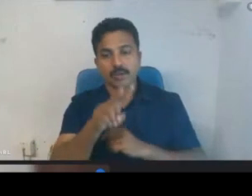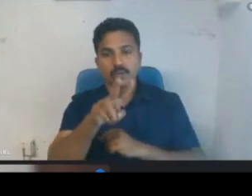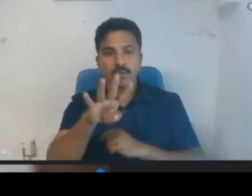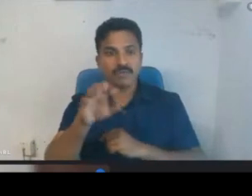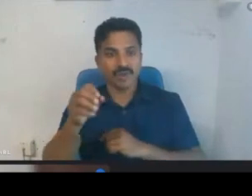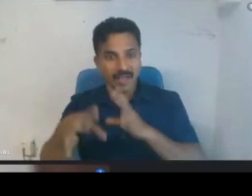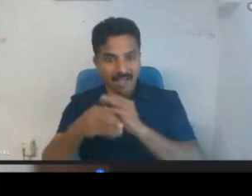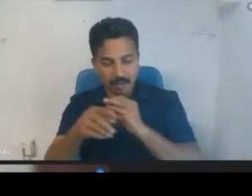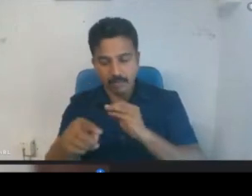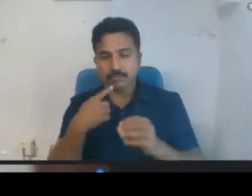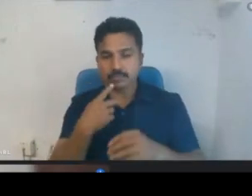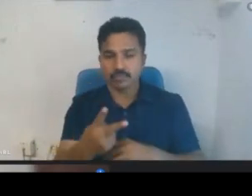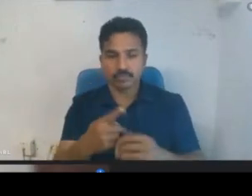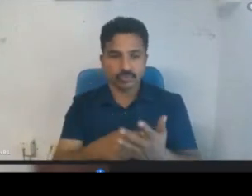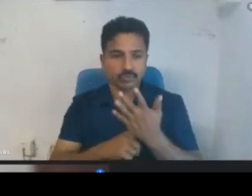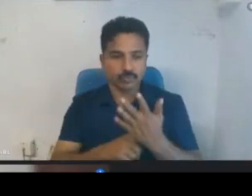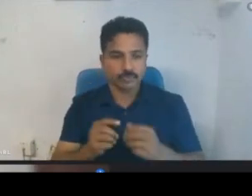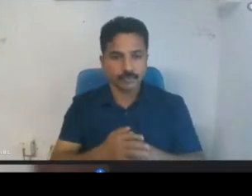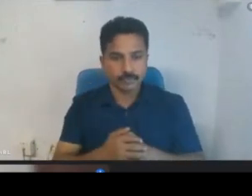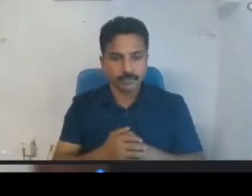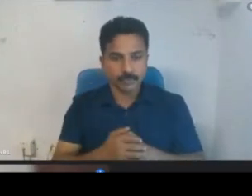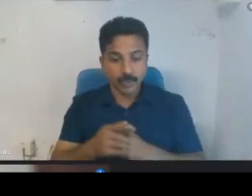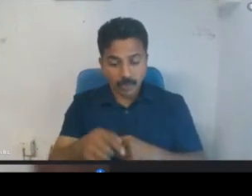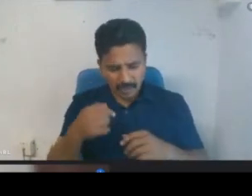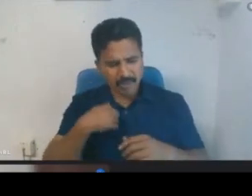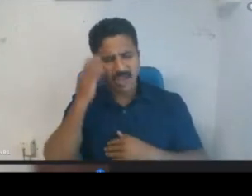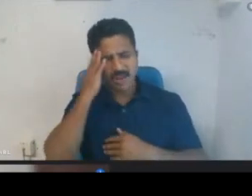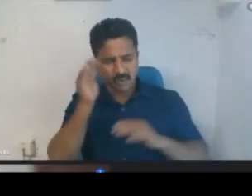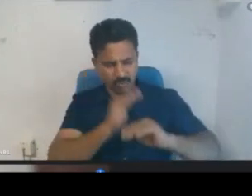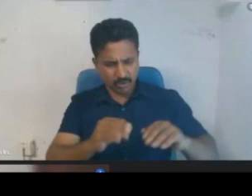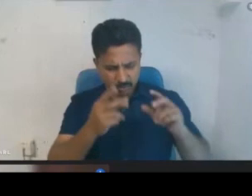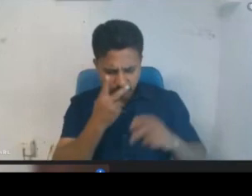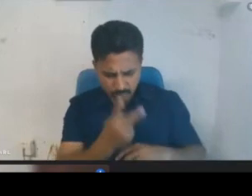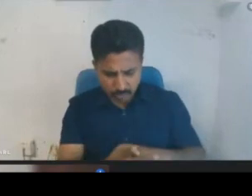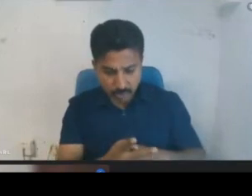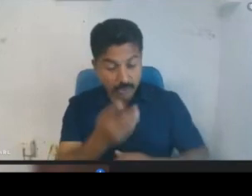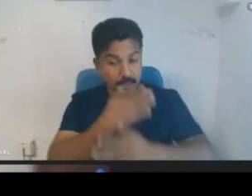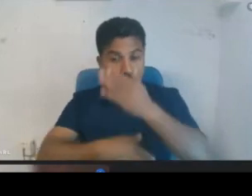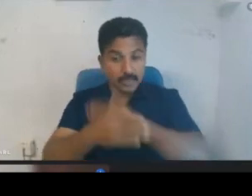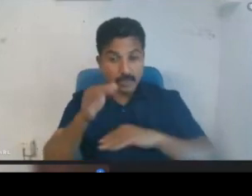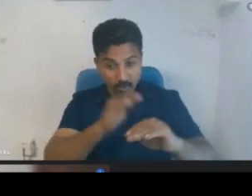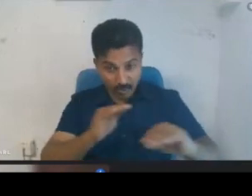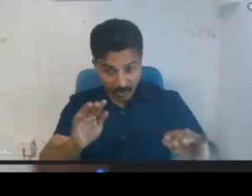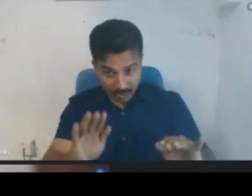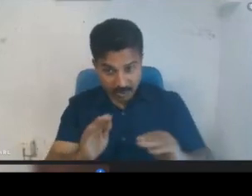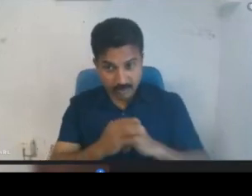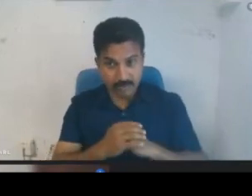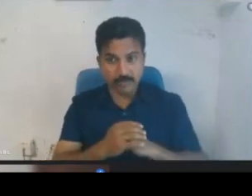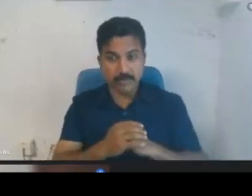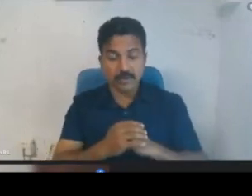കാണിക്കേണ്ടത്. നമുക്കറിയാം ഇപ്പൊ നിങ്ങളുടെ കുഞ്ഞുങ്ങളെ നോക്കുകയാണെന്നുണ്ടെങ്കിൽ ഭിന്നശേഷിയുള്ള കുട്ടികൾ ഉണ്ടായിരിക്കാം,